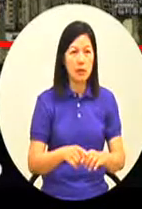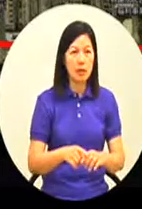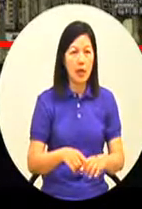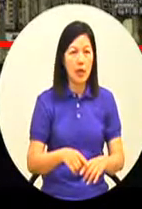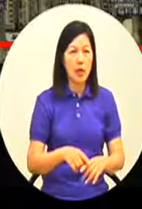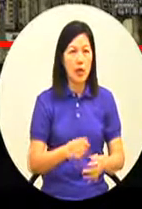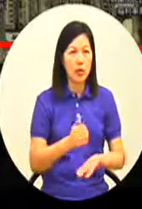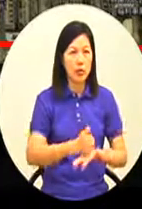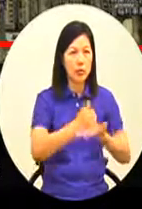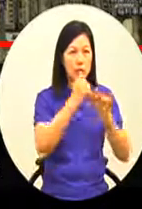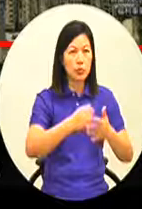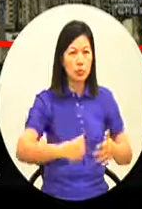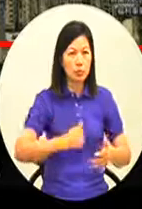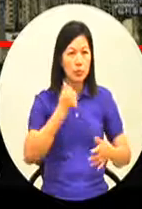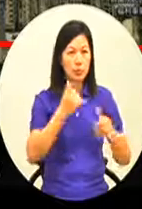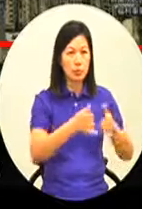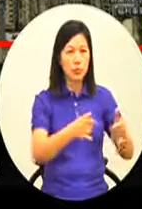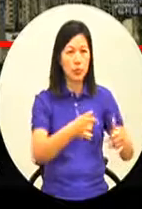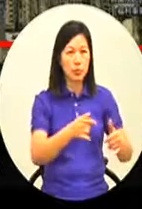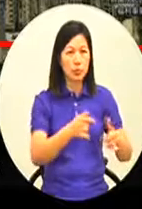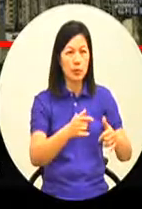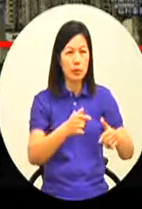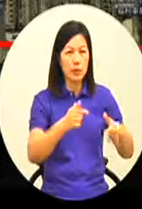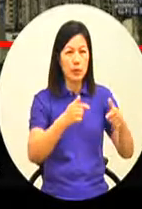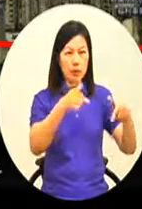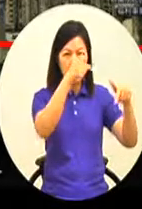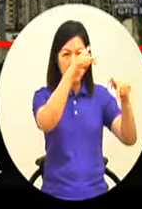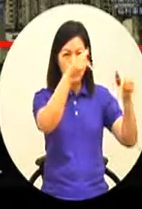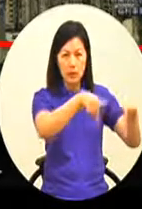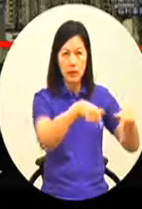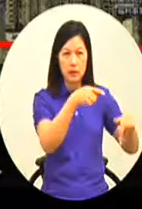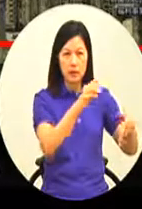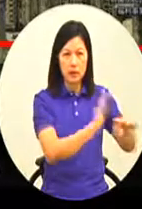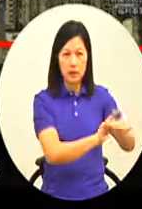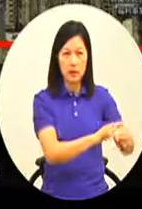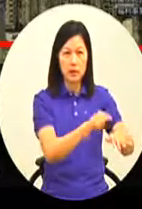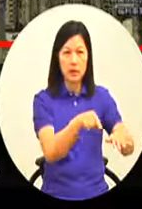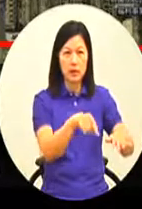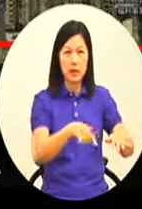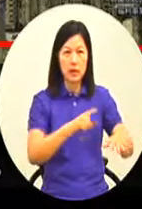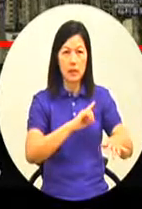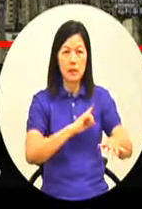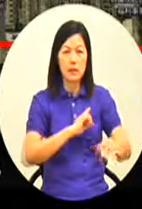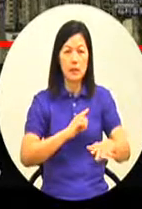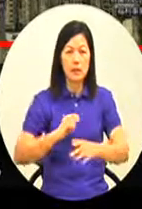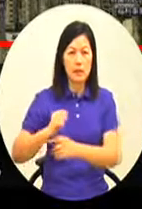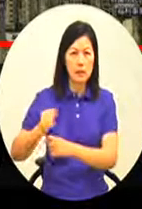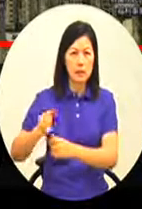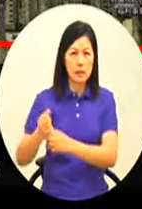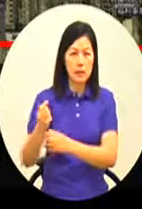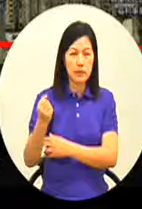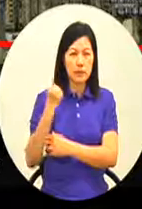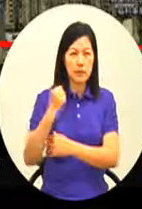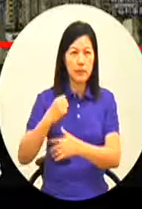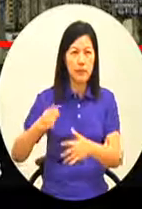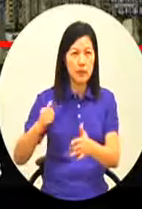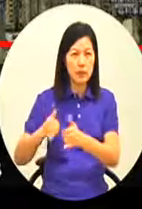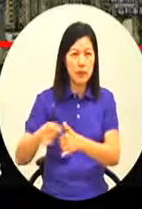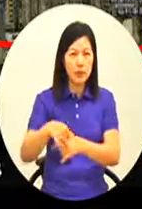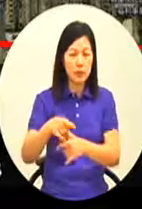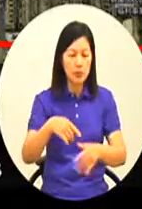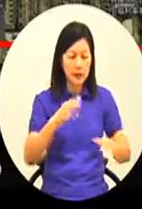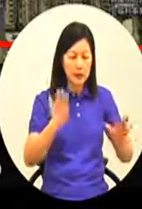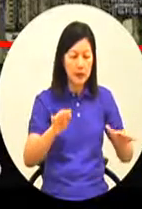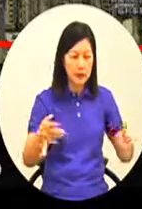崇实路西侧就是这里，那这里是自勉路，那这里目前没有开发，路是封起来的，这